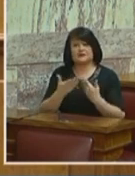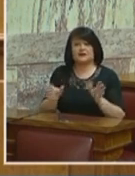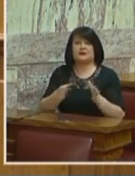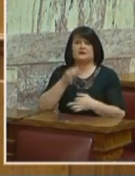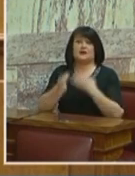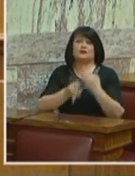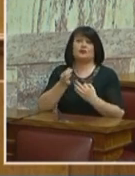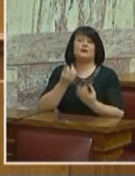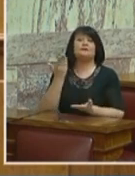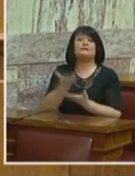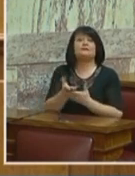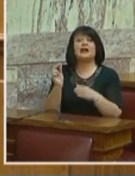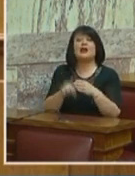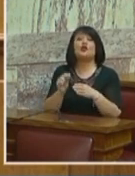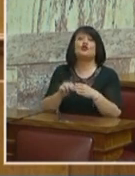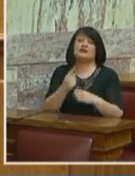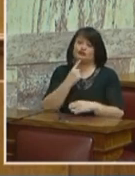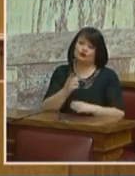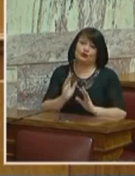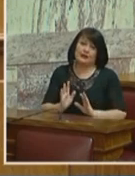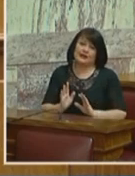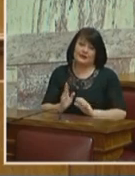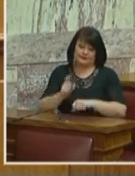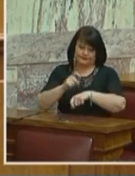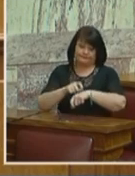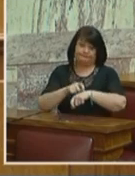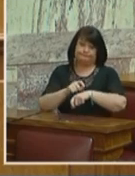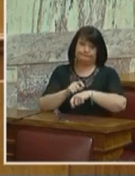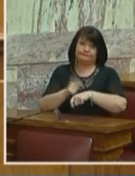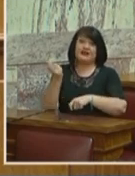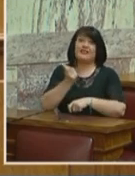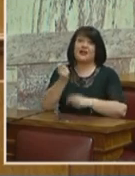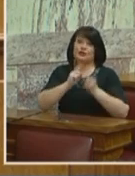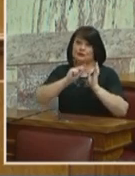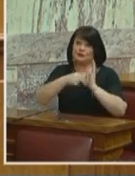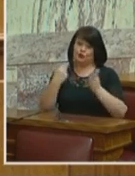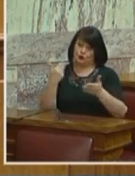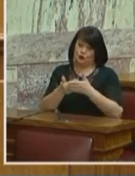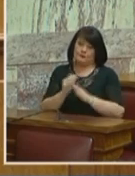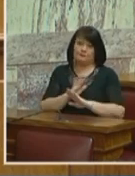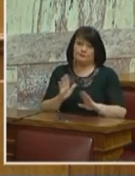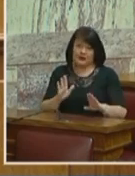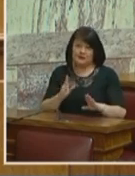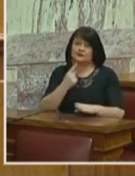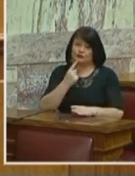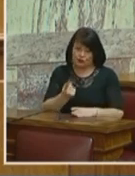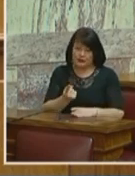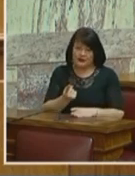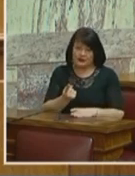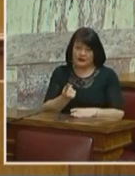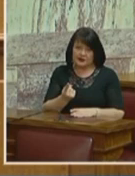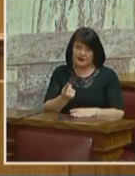το αίτημά της για εκλογές. Και η χρονική λήξη της Δανειακής Σύμβασης αποτελεί ένα σημείο